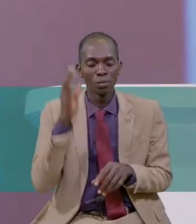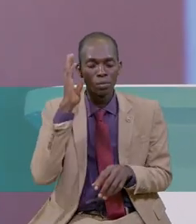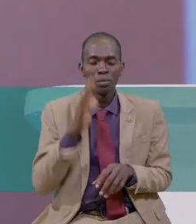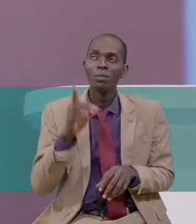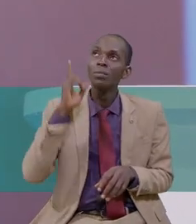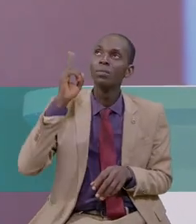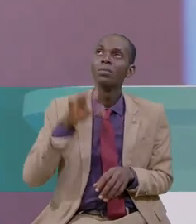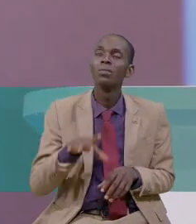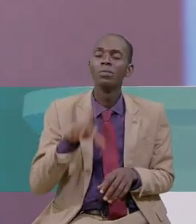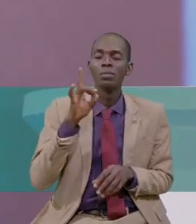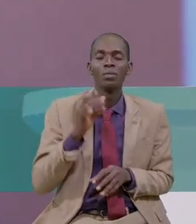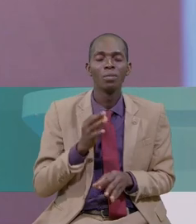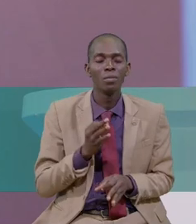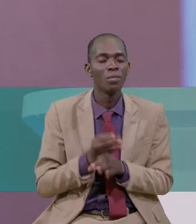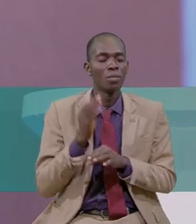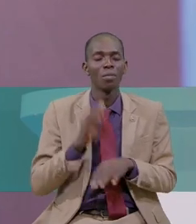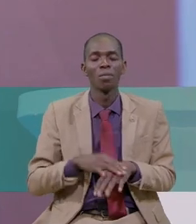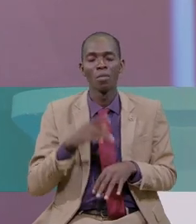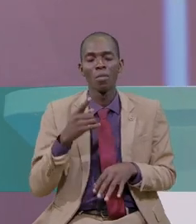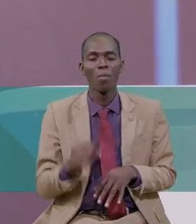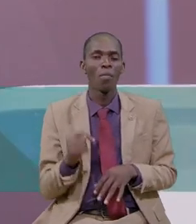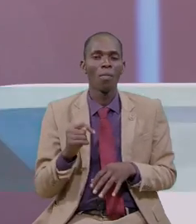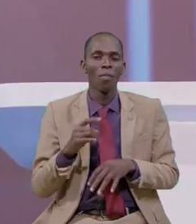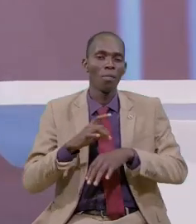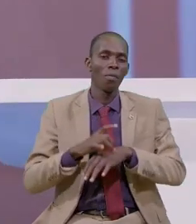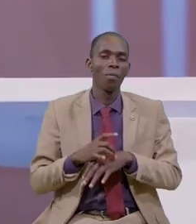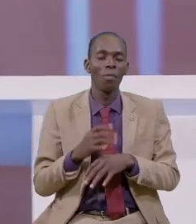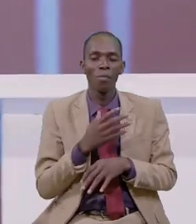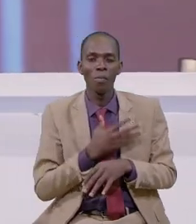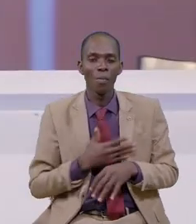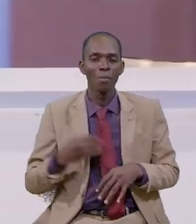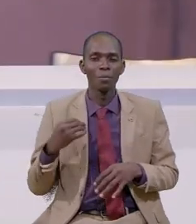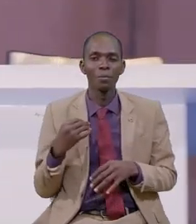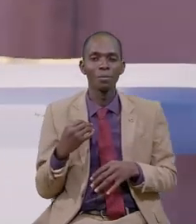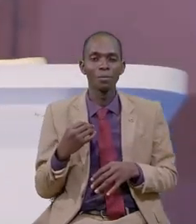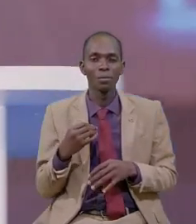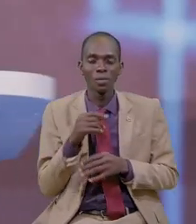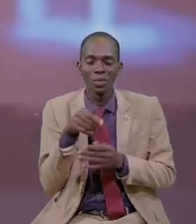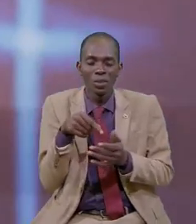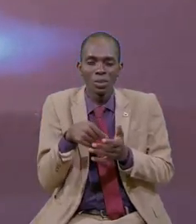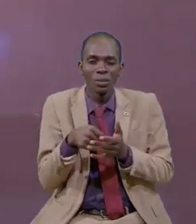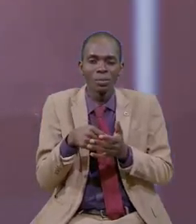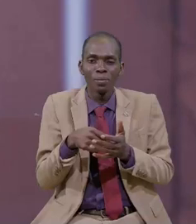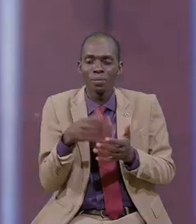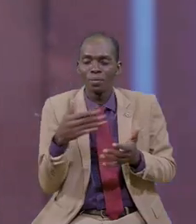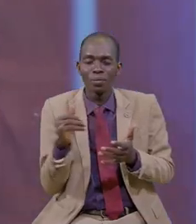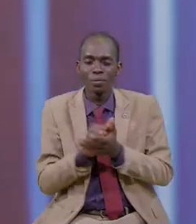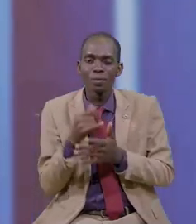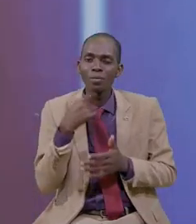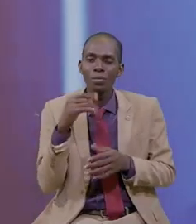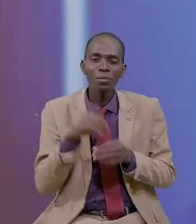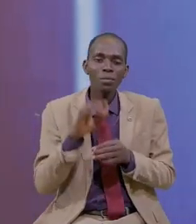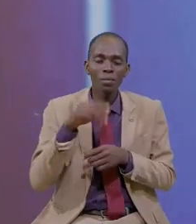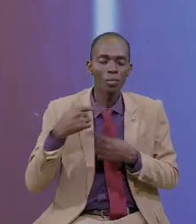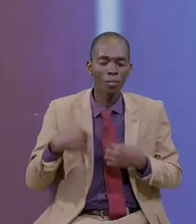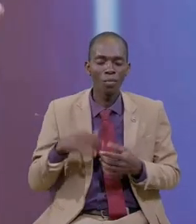la terre, la foi qui croit et croit du plus profond de son cœur que tu appartiens à Dieu et que